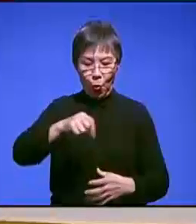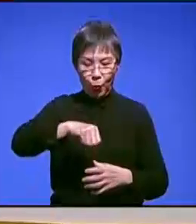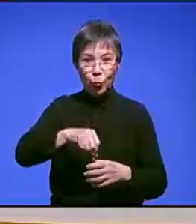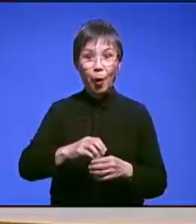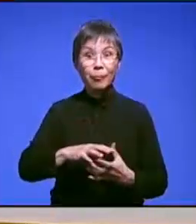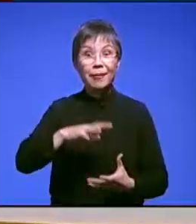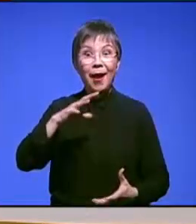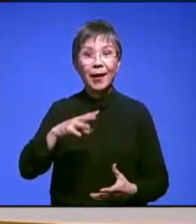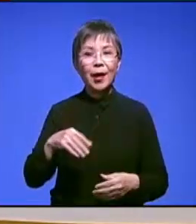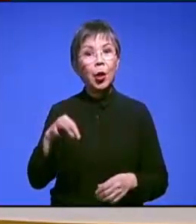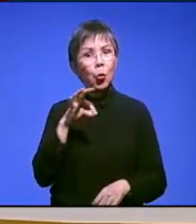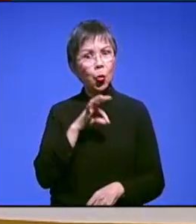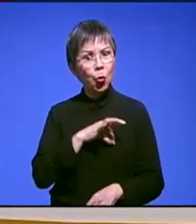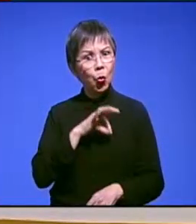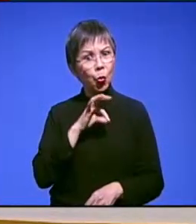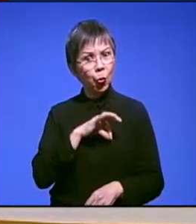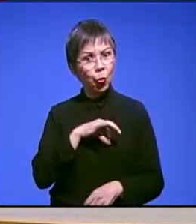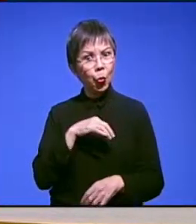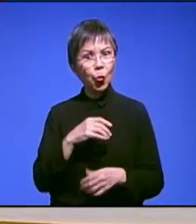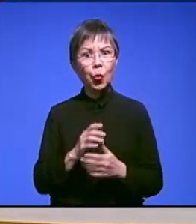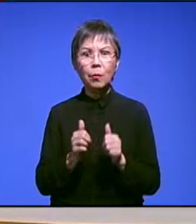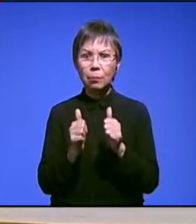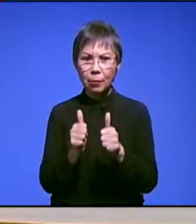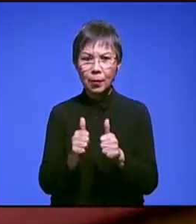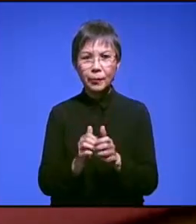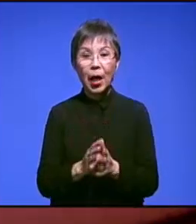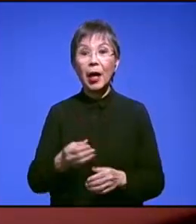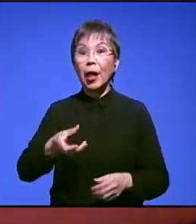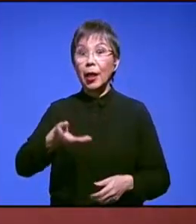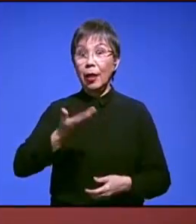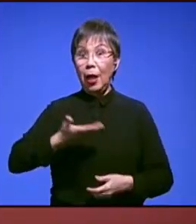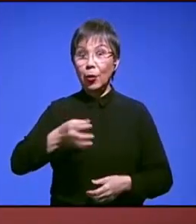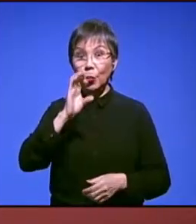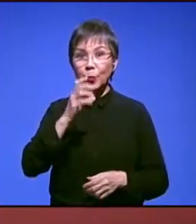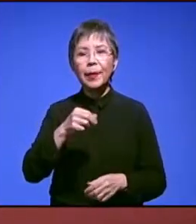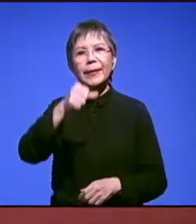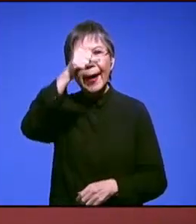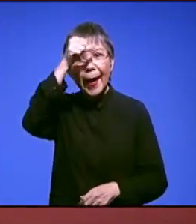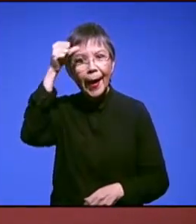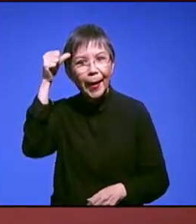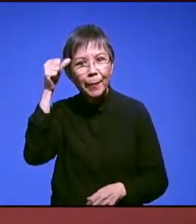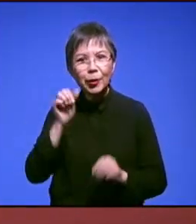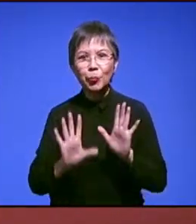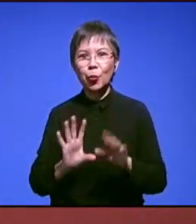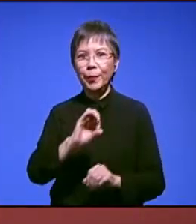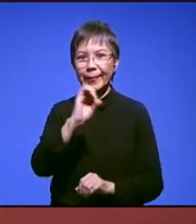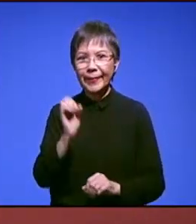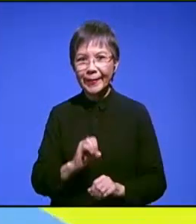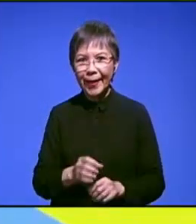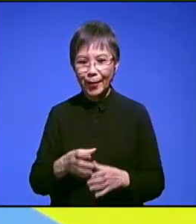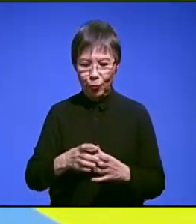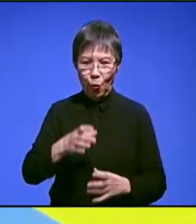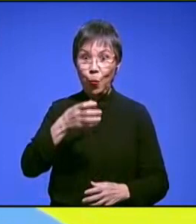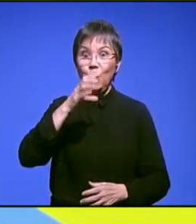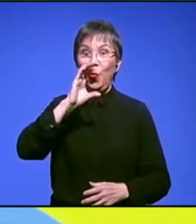Keuntungan bagi pedagang adalah dapat menjual kopi lebih banyak, sementara konsumen bisa menghemat pengeluarannya hingga 10%. Selain